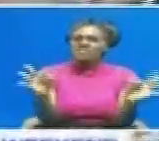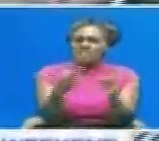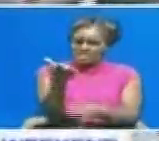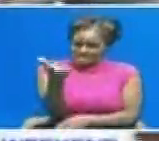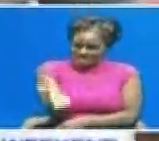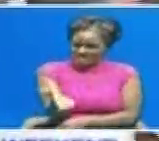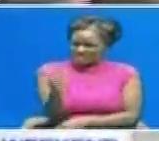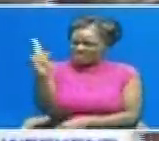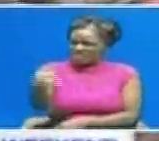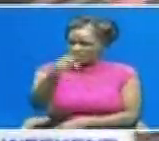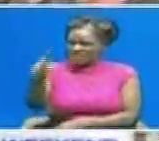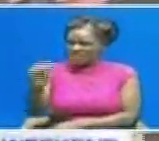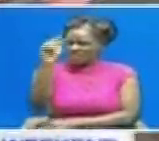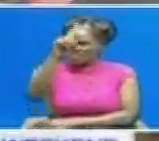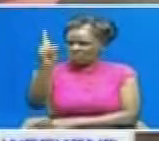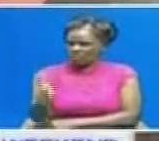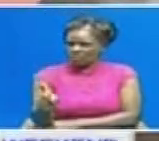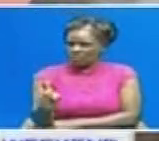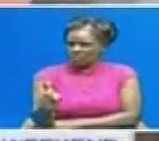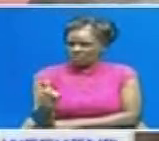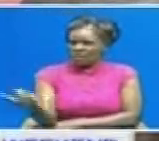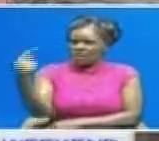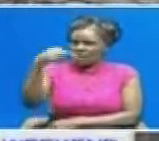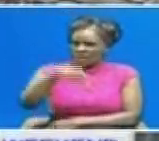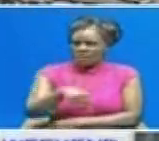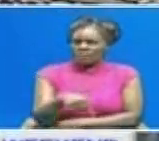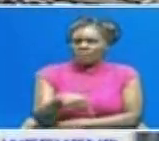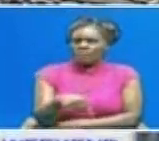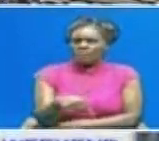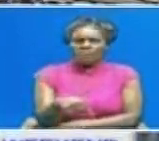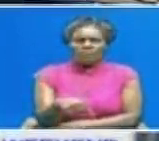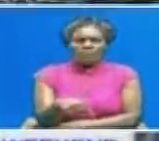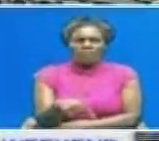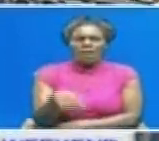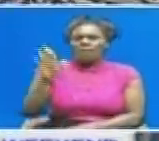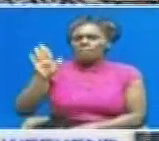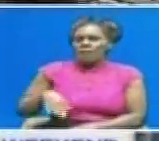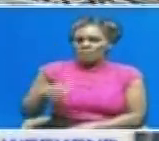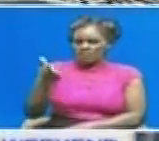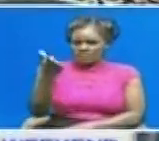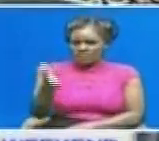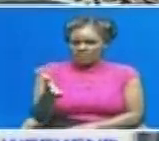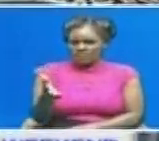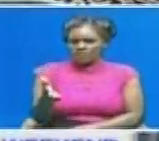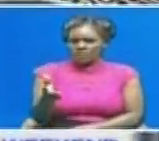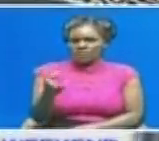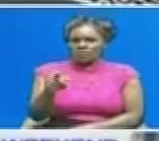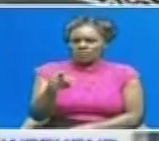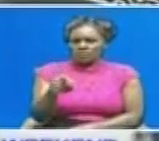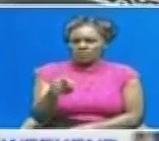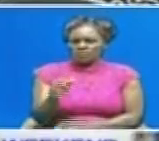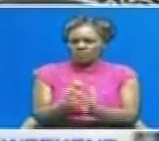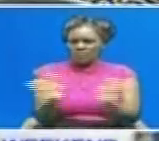Sasa hiyo ni makosa yake. Wanakwenda pale pia kifua. Ati mama ajue kwamba Juma ni wanawakilisha